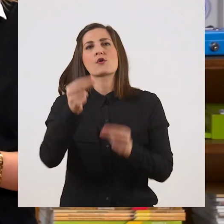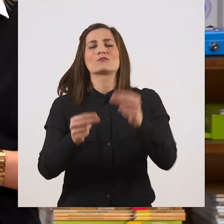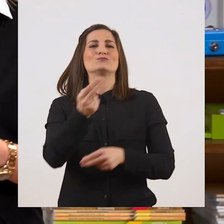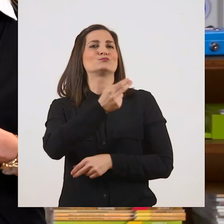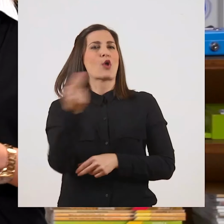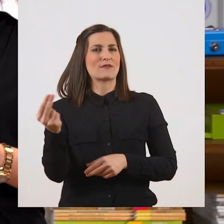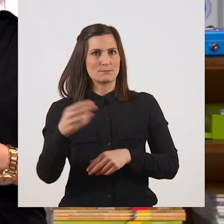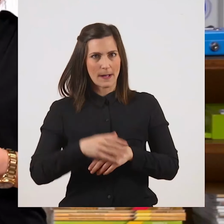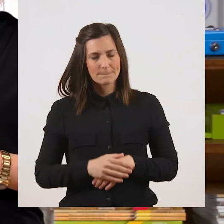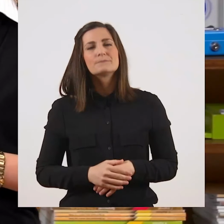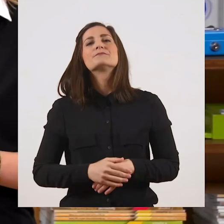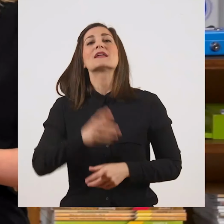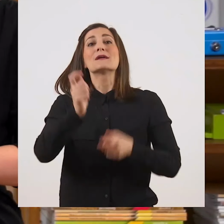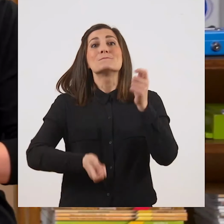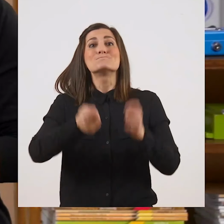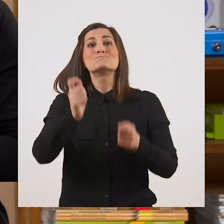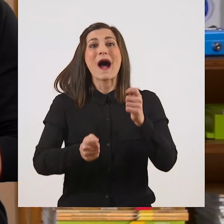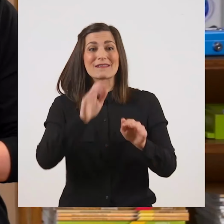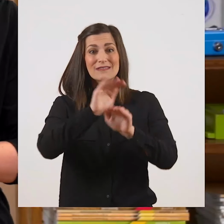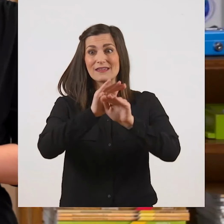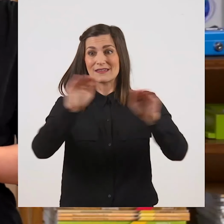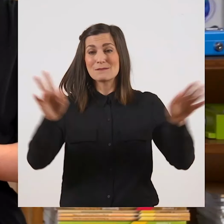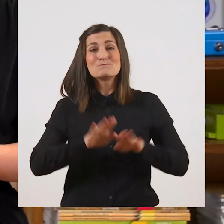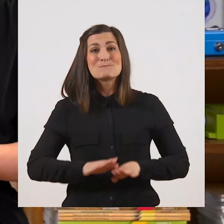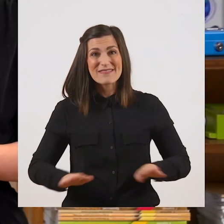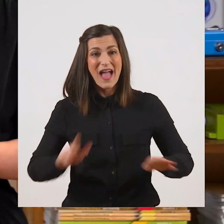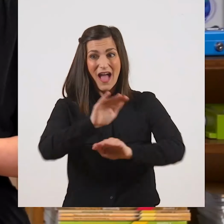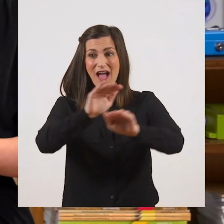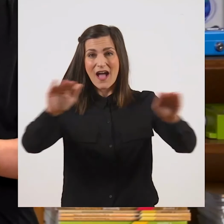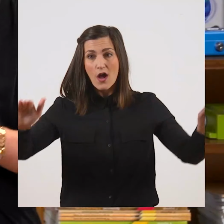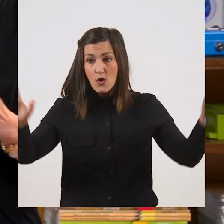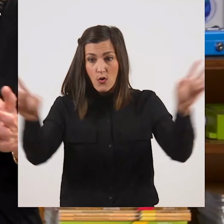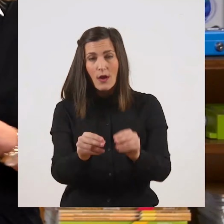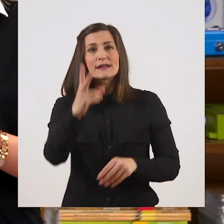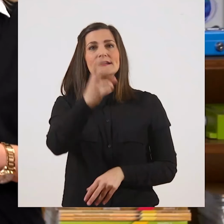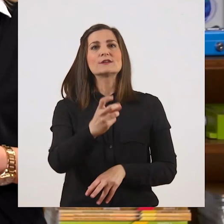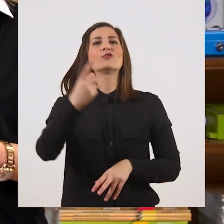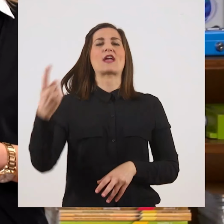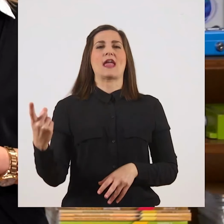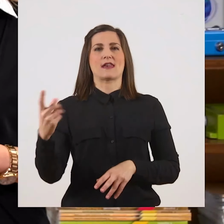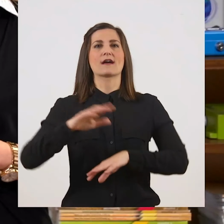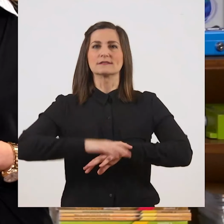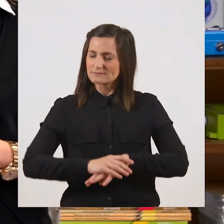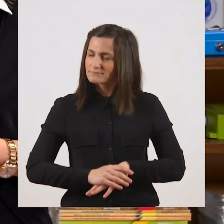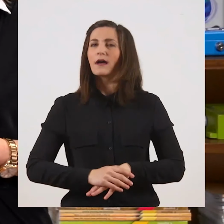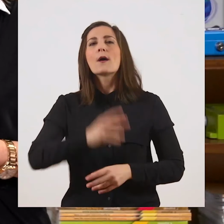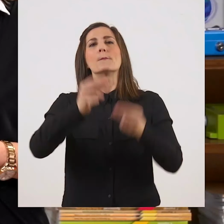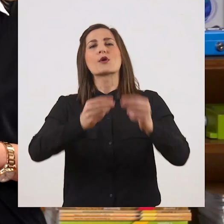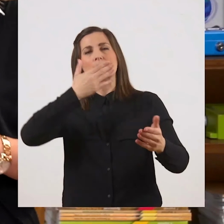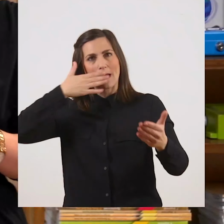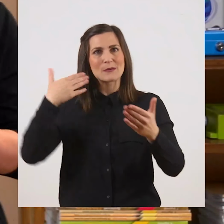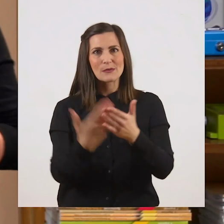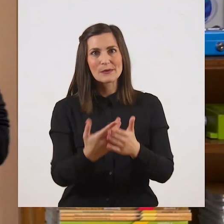διαφάνεια. Στο πάρτι συνολικά είναι καλεσμένα 21 παιδιά. Τώρα λύσαμε με ολοκληρωμένο τρόπο το πρόβλημά